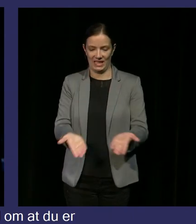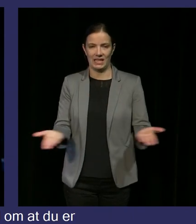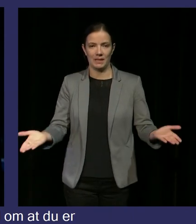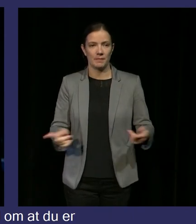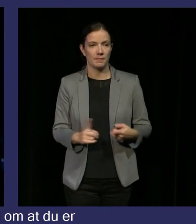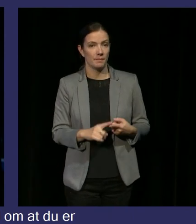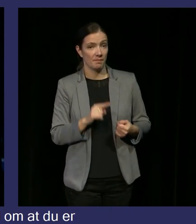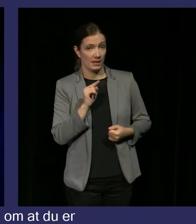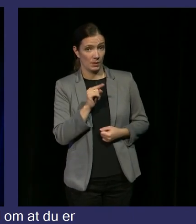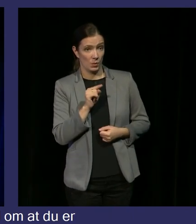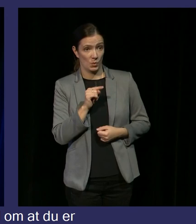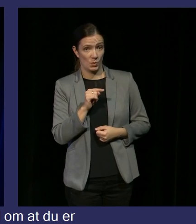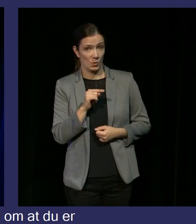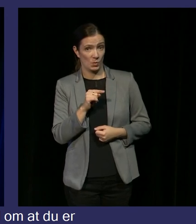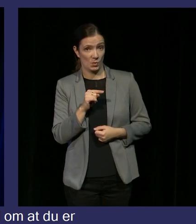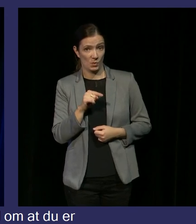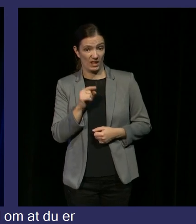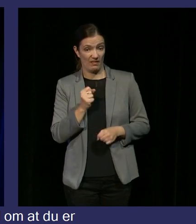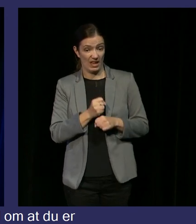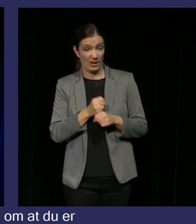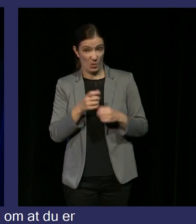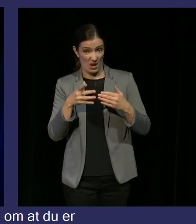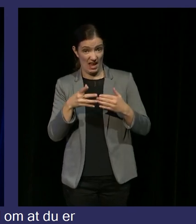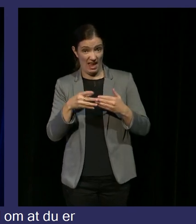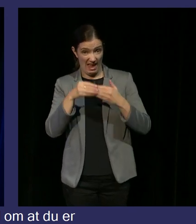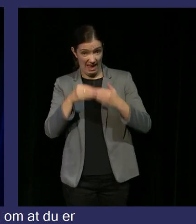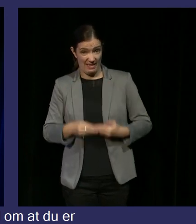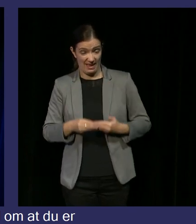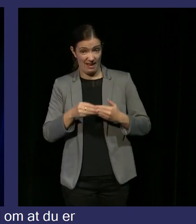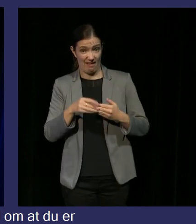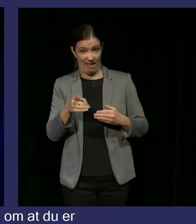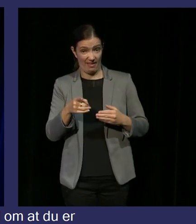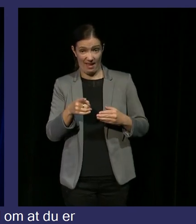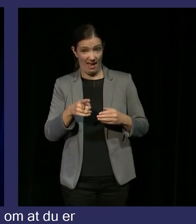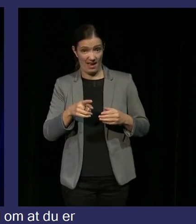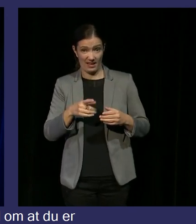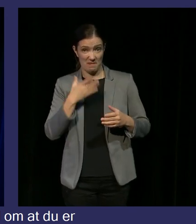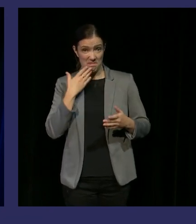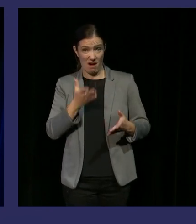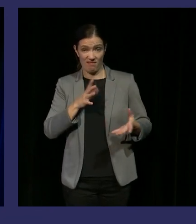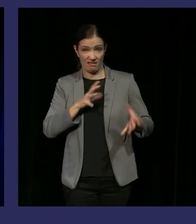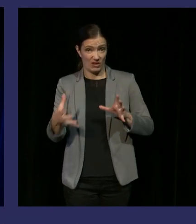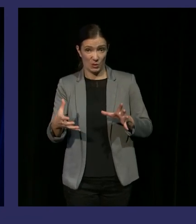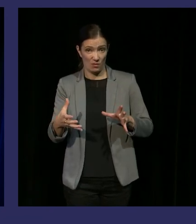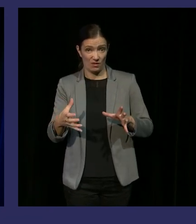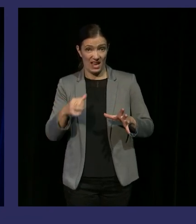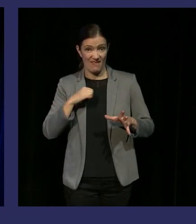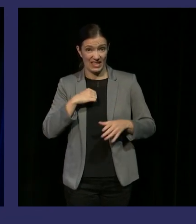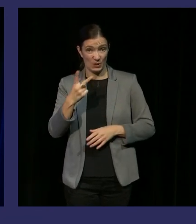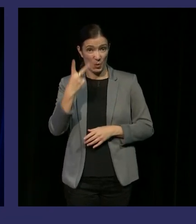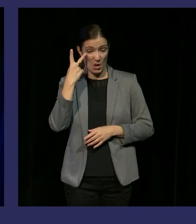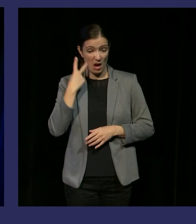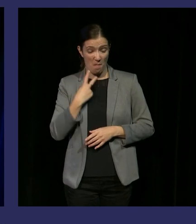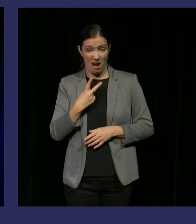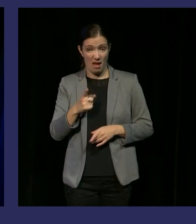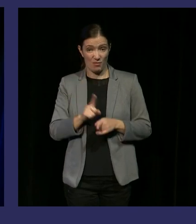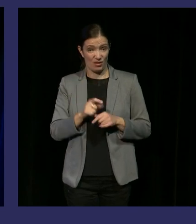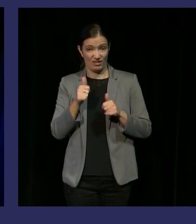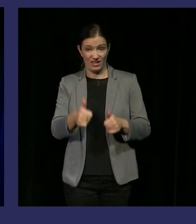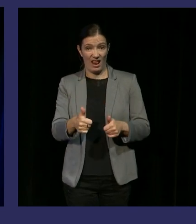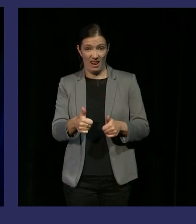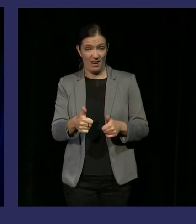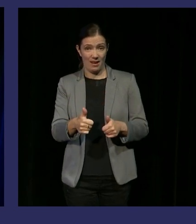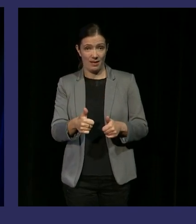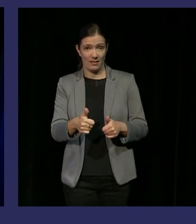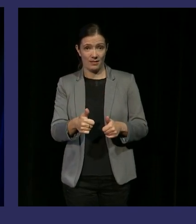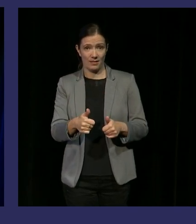du det kan ikke herske noe tvil om at du enig i at det en uholdbar situasjon hvis en toåring ikke får oppfylt, eller hvis